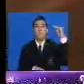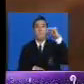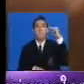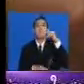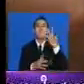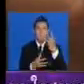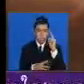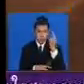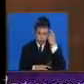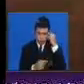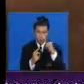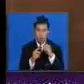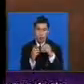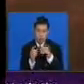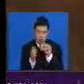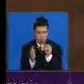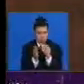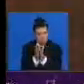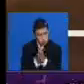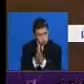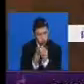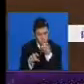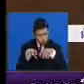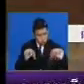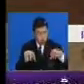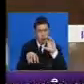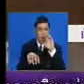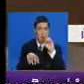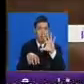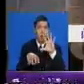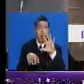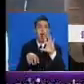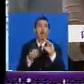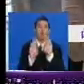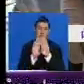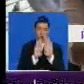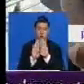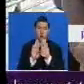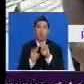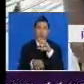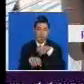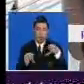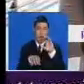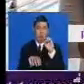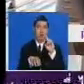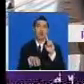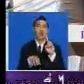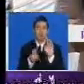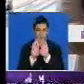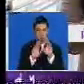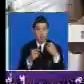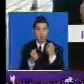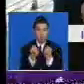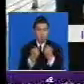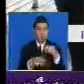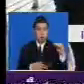ความสะอาดมือจำนวน55จุดที่บริเวณแนวทางเดินออกจากสะพานเทียบเครื่องบินทุกประตู51จุดบริเวณบัสเกตขา